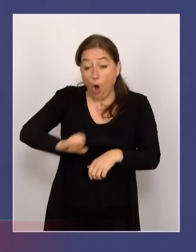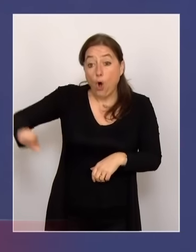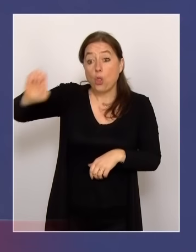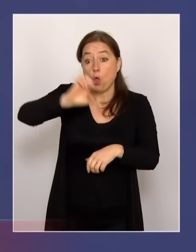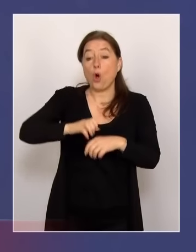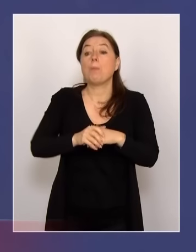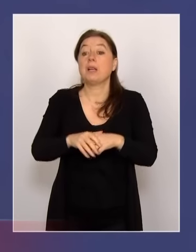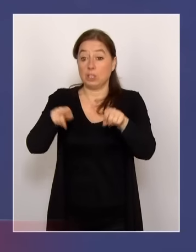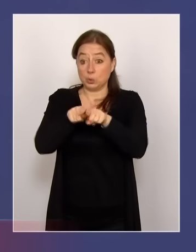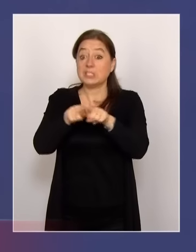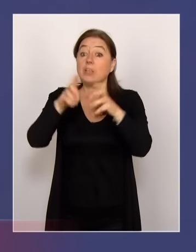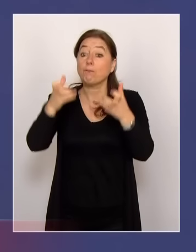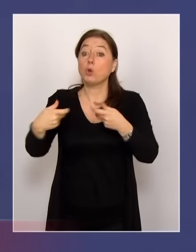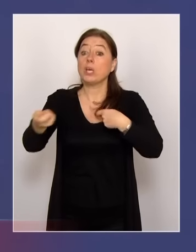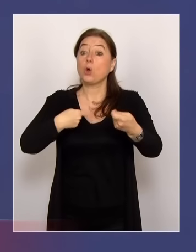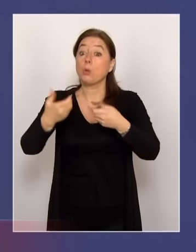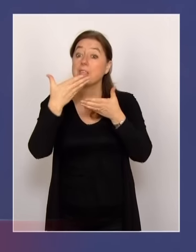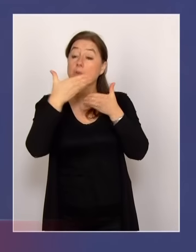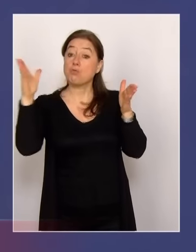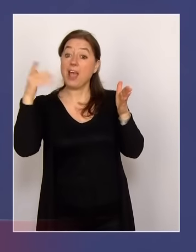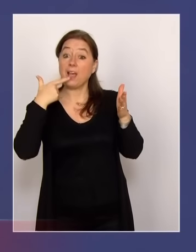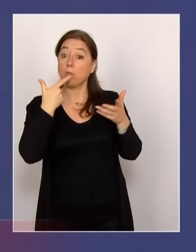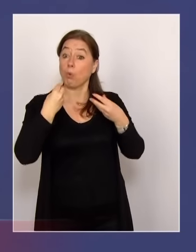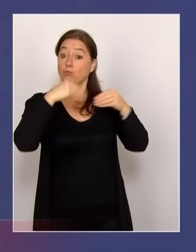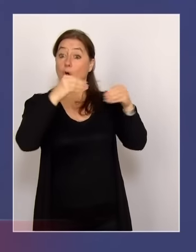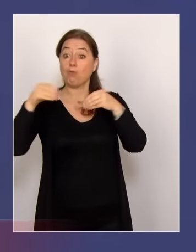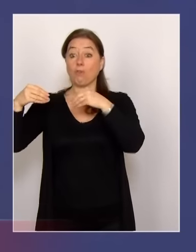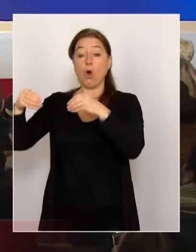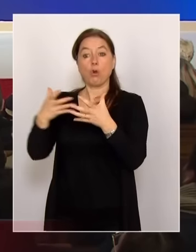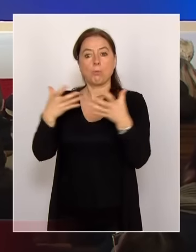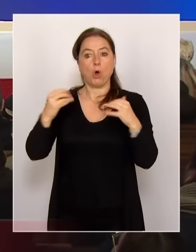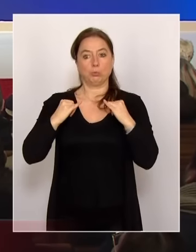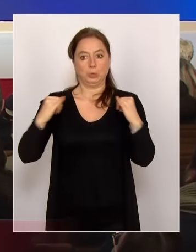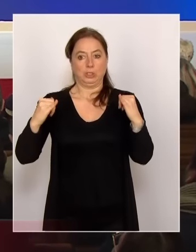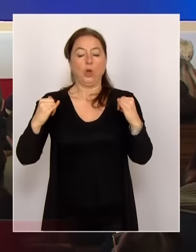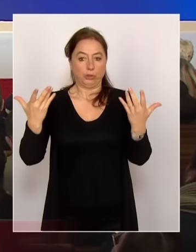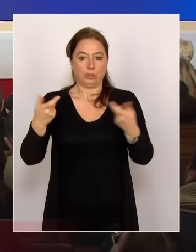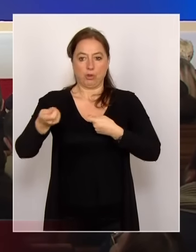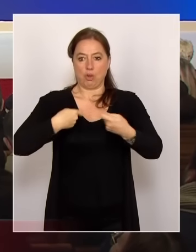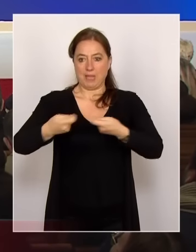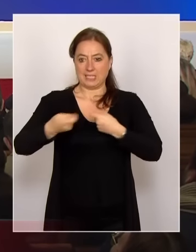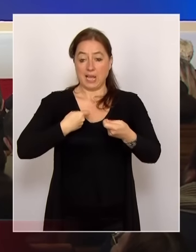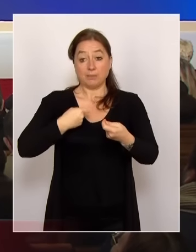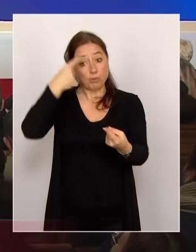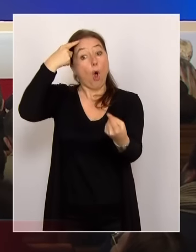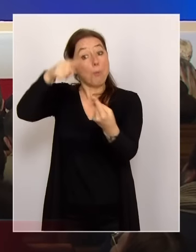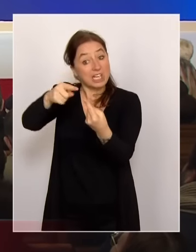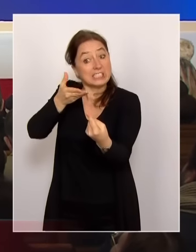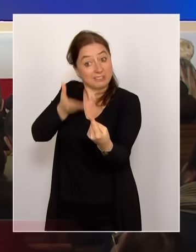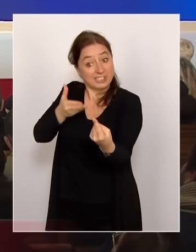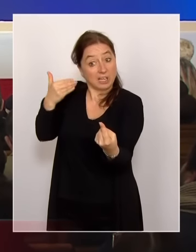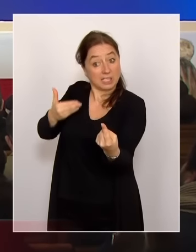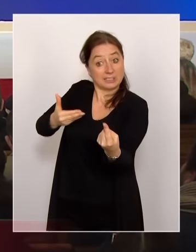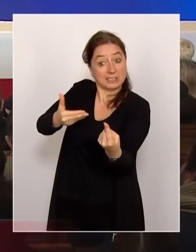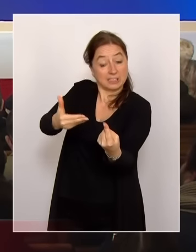une grande puissance commerciale que nous sommes. Nos objectifs sont clairs, mais nous n'y sommes pas et nous ne